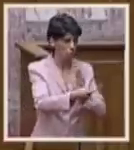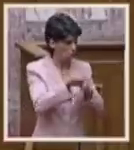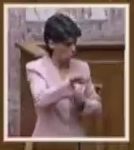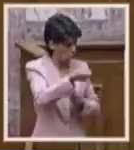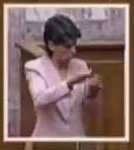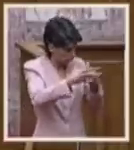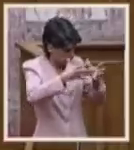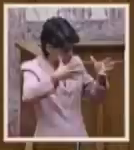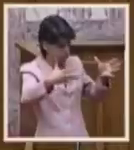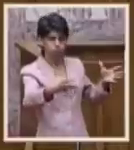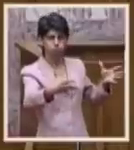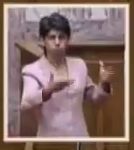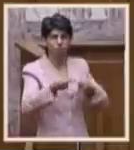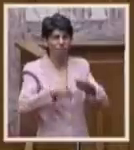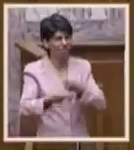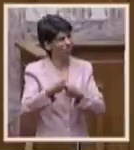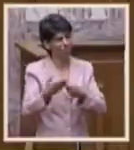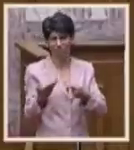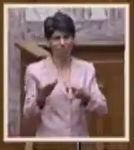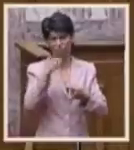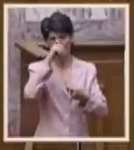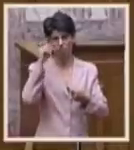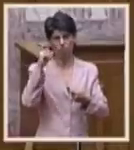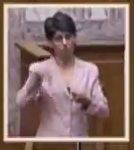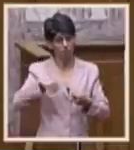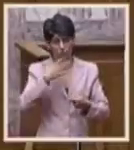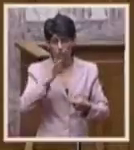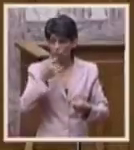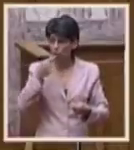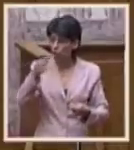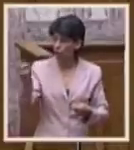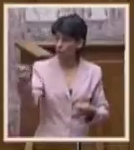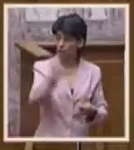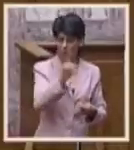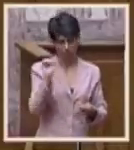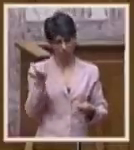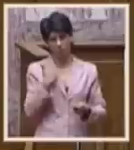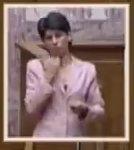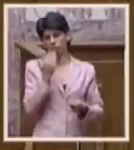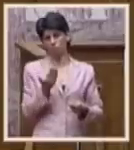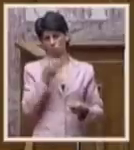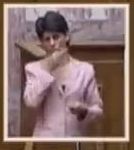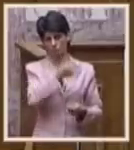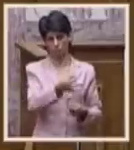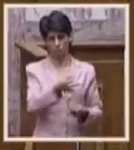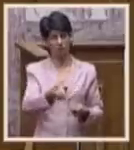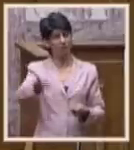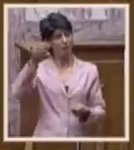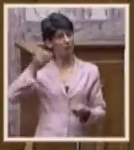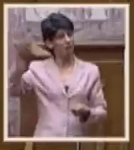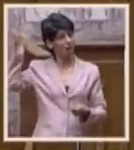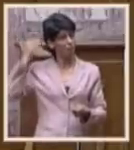Γι' αυτό και σας λέω σήμερα, δεν θα μπορούσα να το πω χθες, ότι από τότε